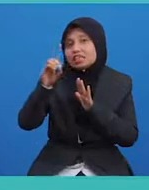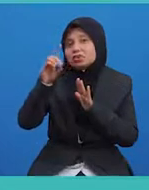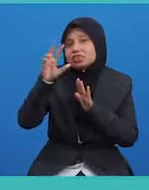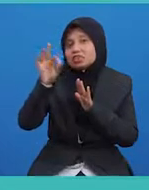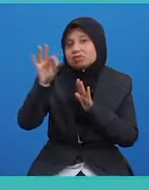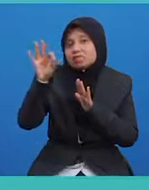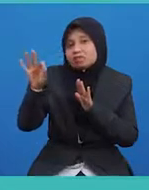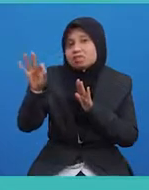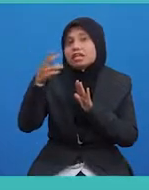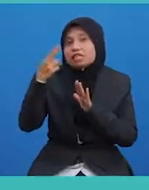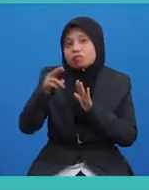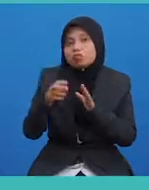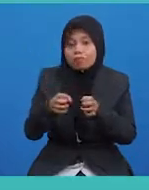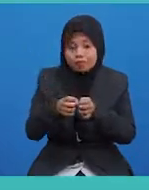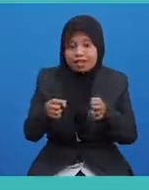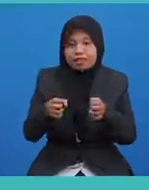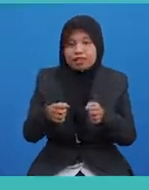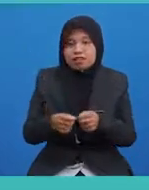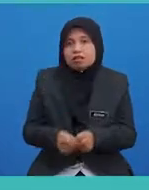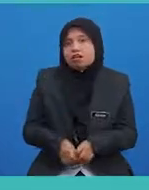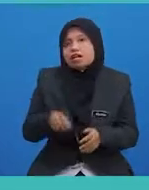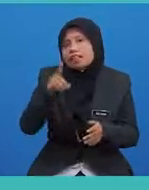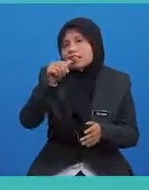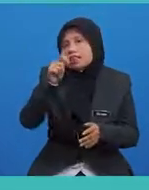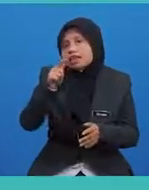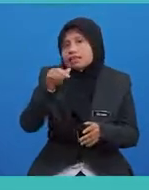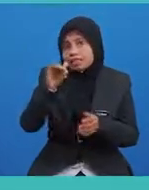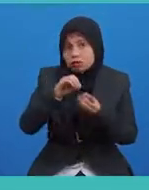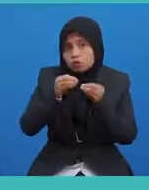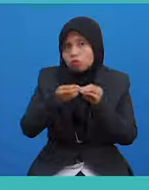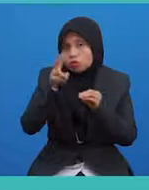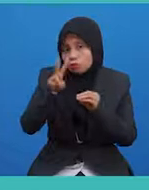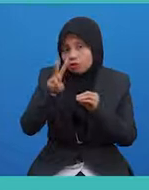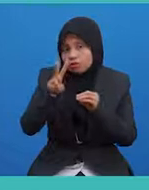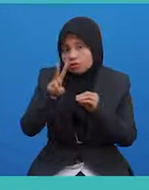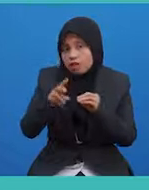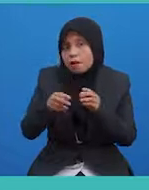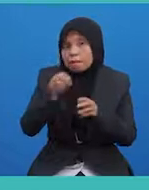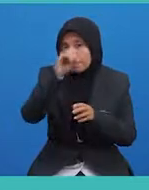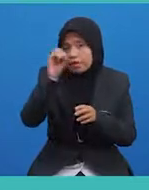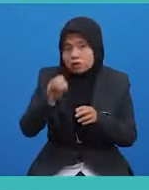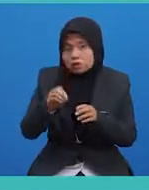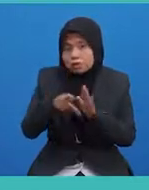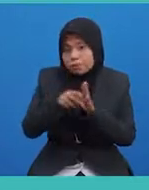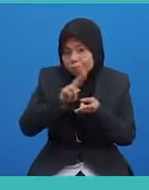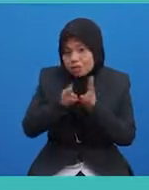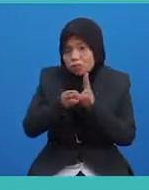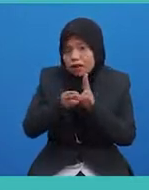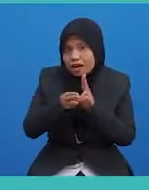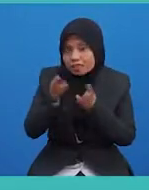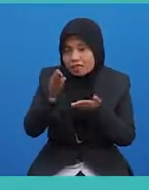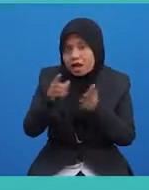8,399,000 hektar. Data tersirat yang kedua pula ialah peratus perubahannya.